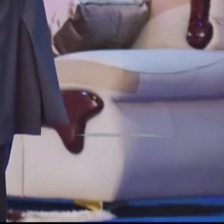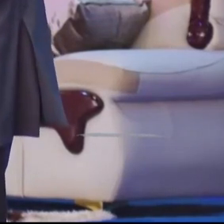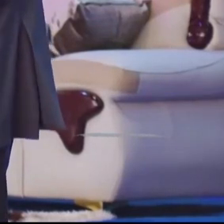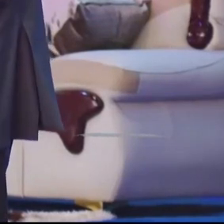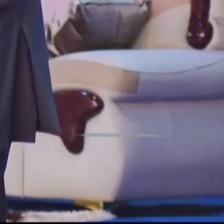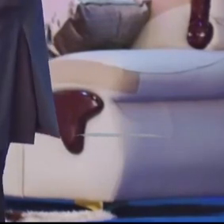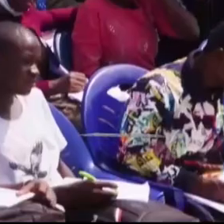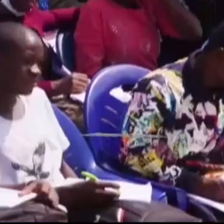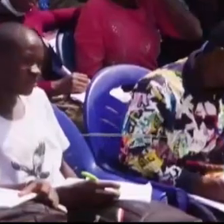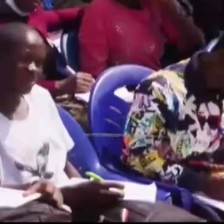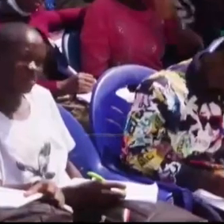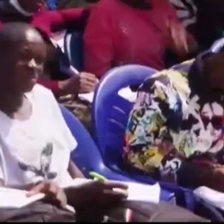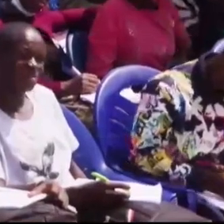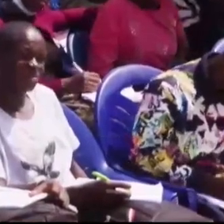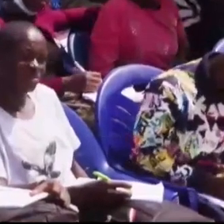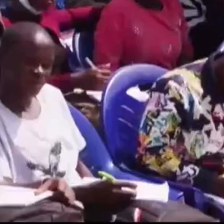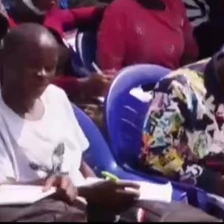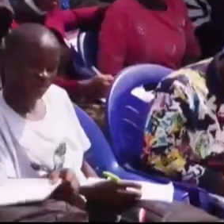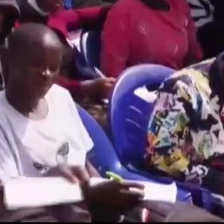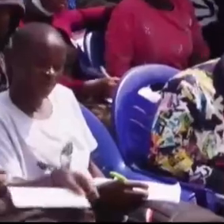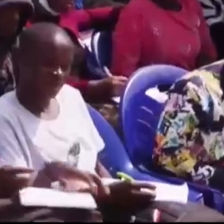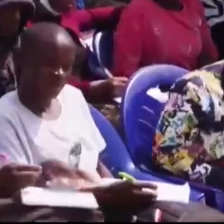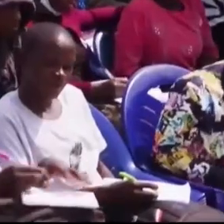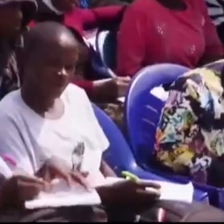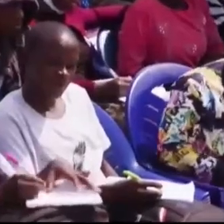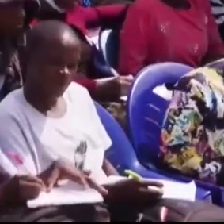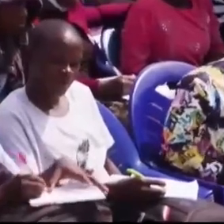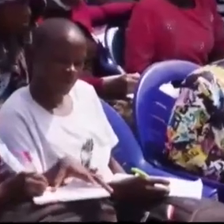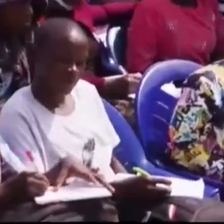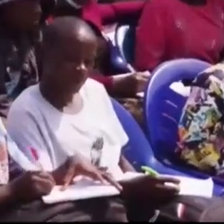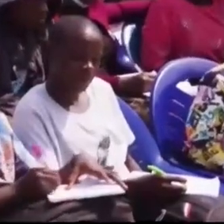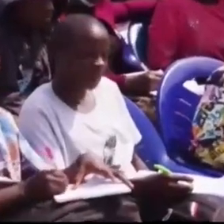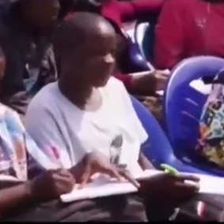perpétuité, comme des étoiles brillantes. Douzièmement,